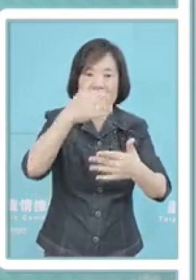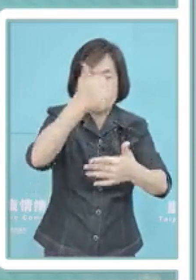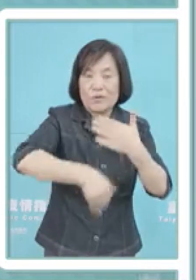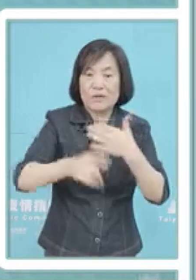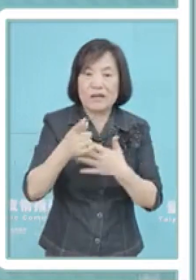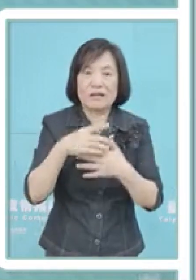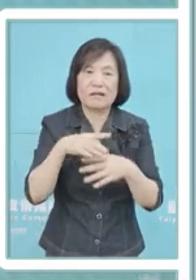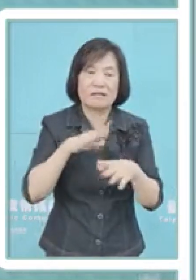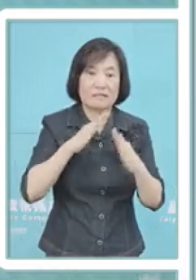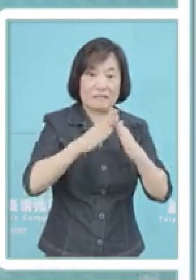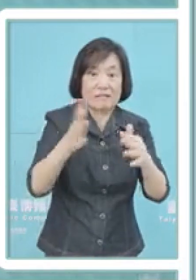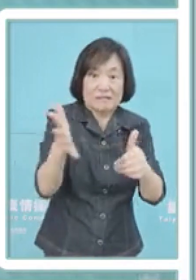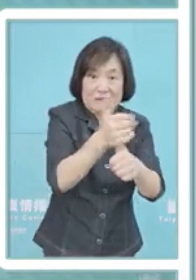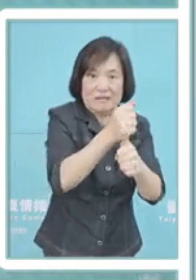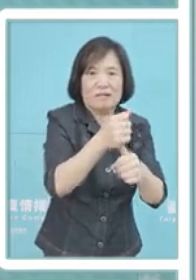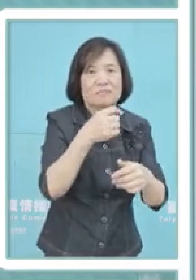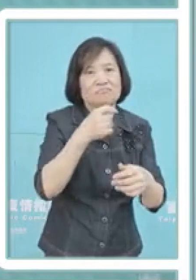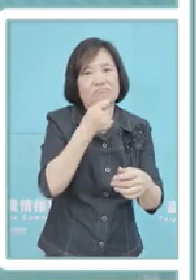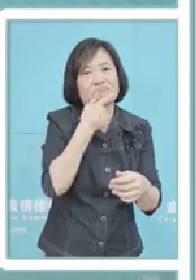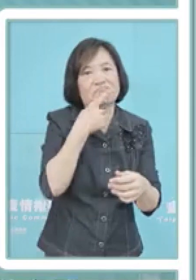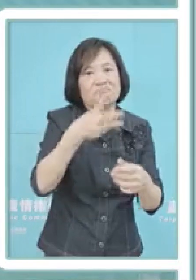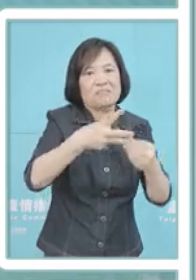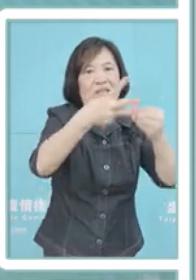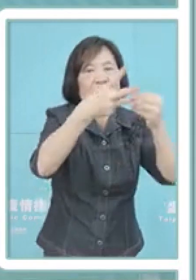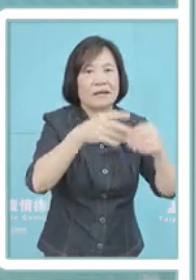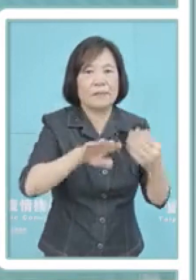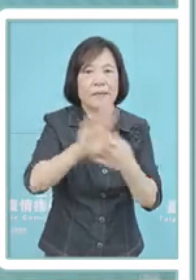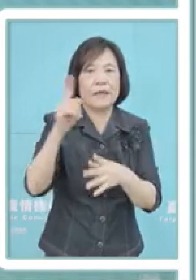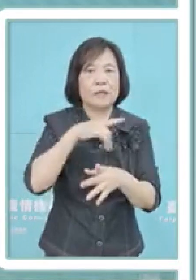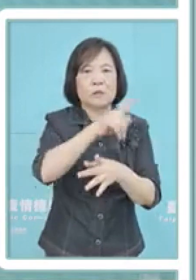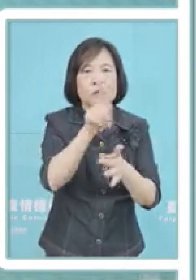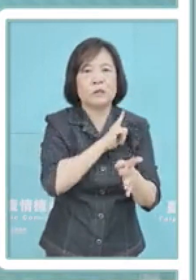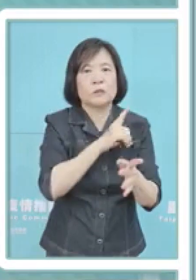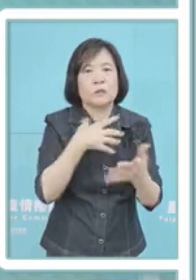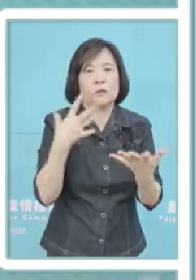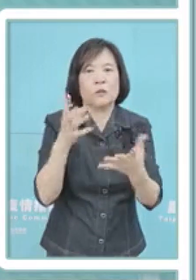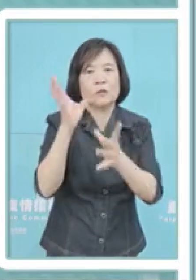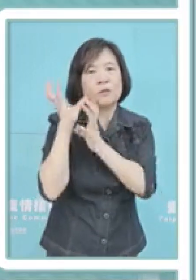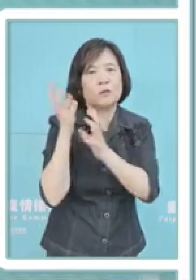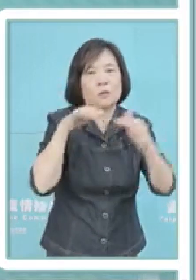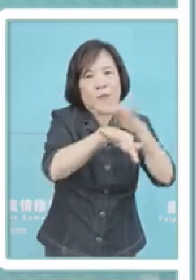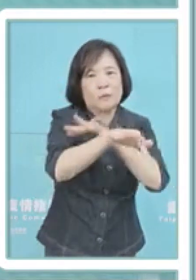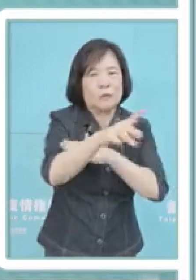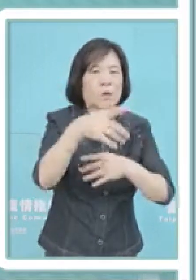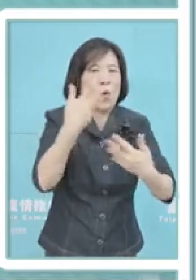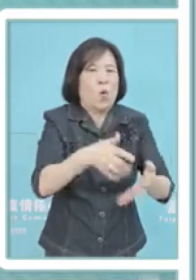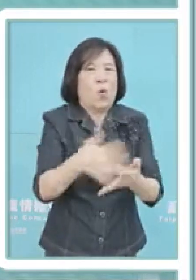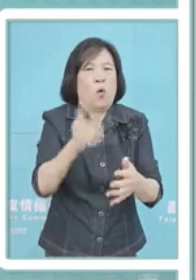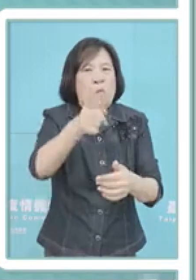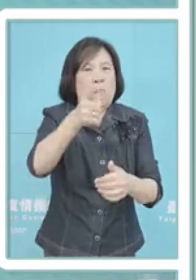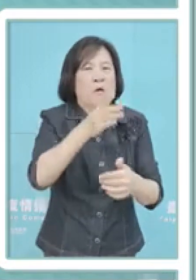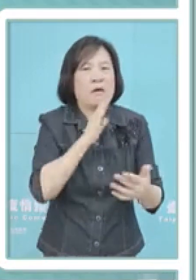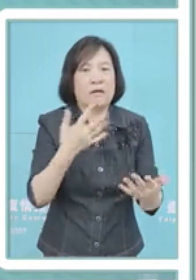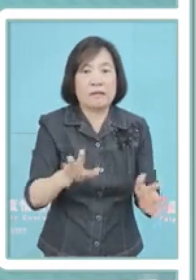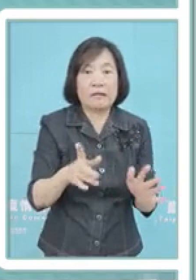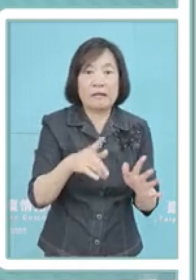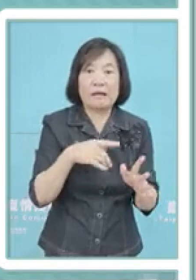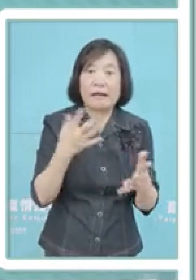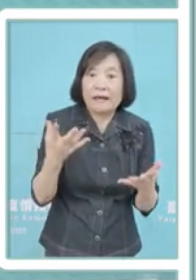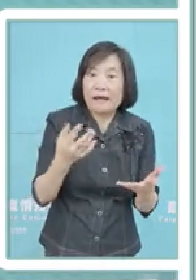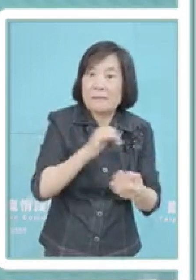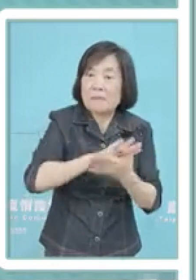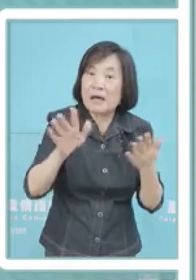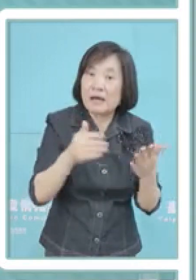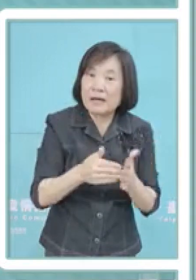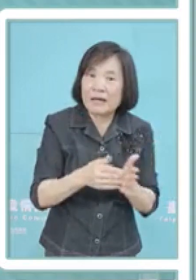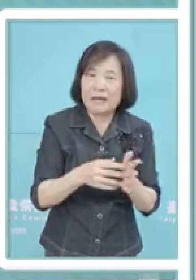是属于六都第三，会不会觉得之前一直背黑锅，终于还给台北市一个清白？ 其实以前一直在讲台北市